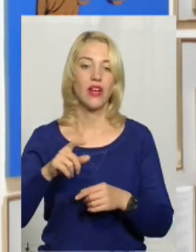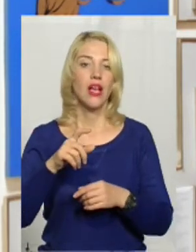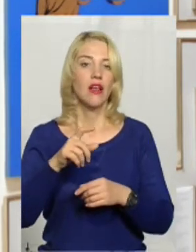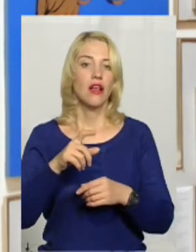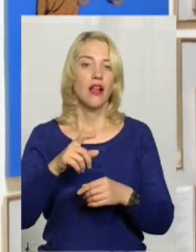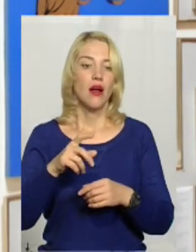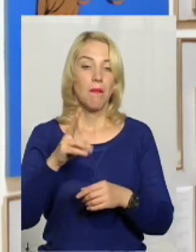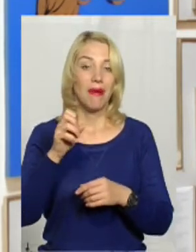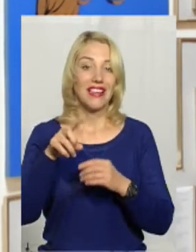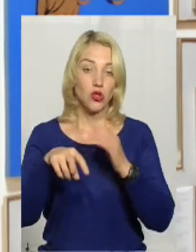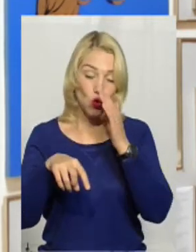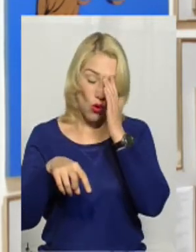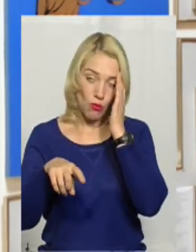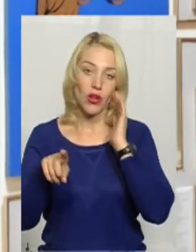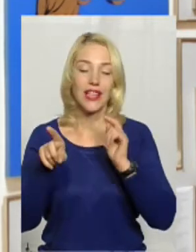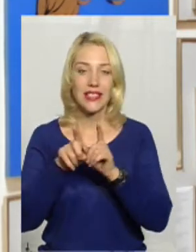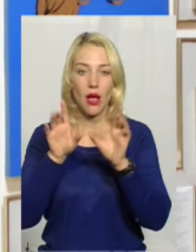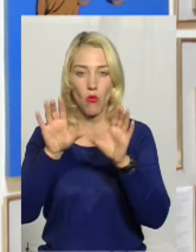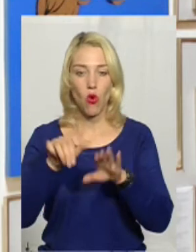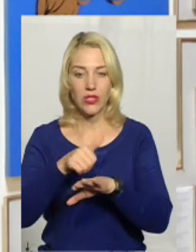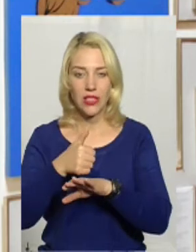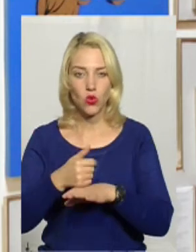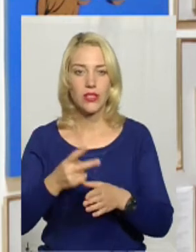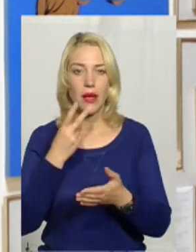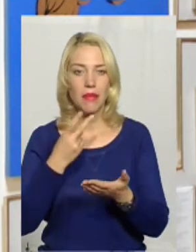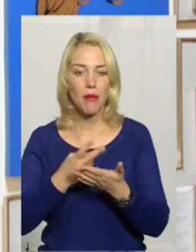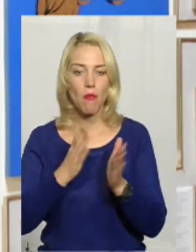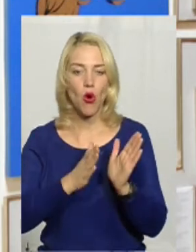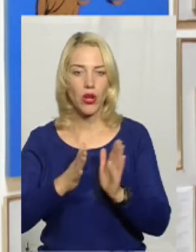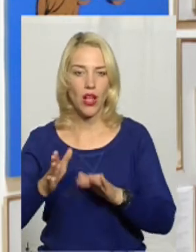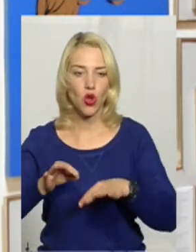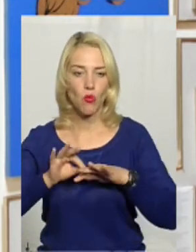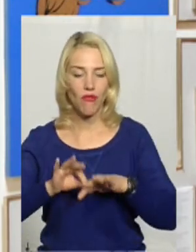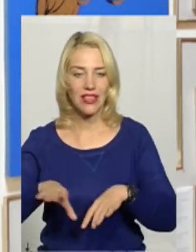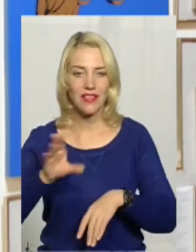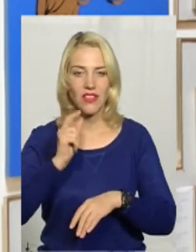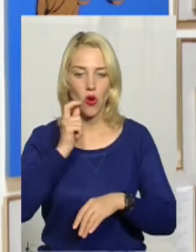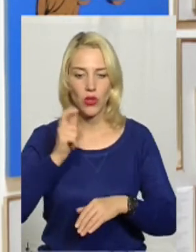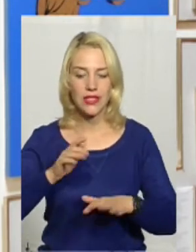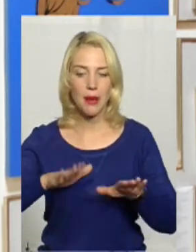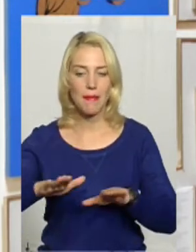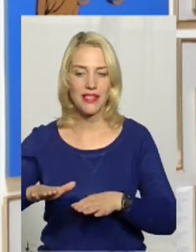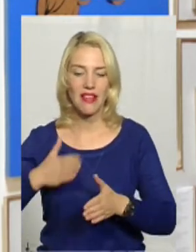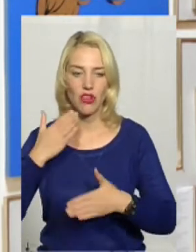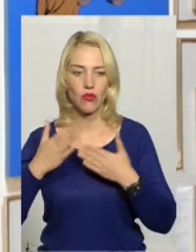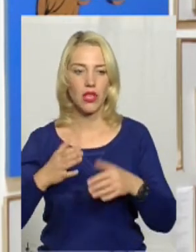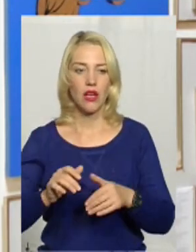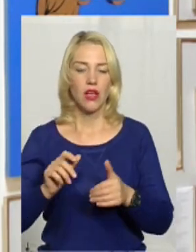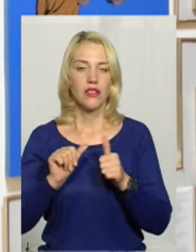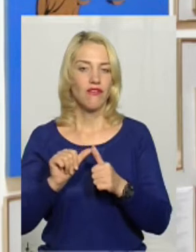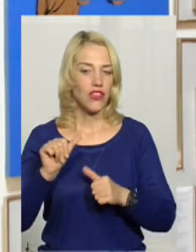цьому так само Конституція передбачена, що порядок проведення та всеукраїнського місцевого референдуму встановлюється виключно